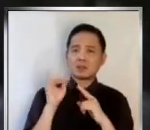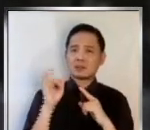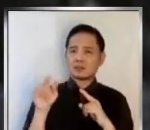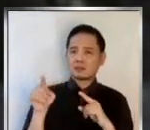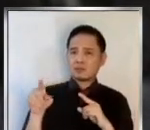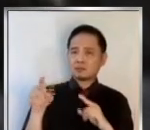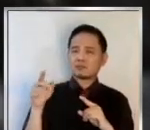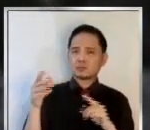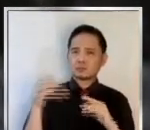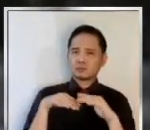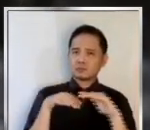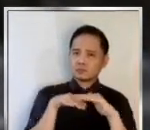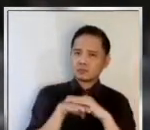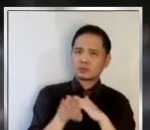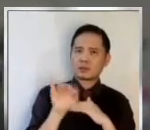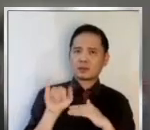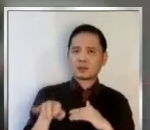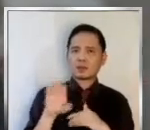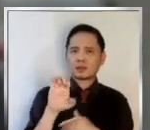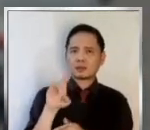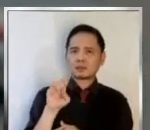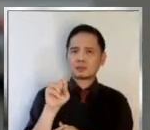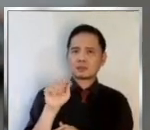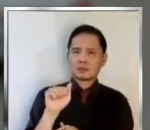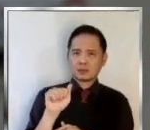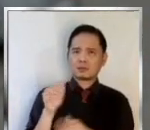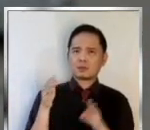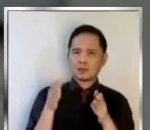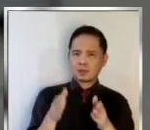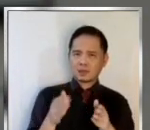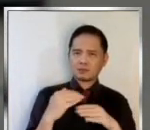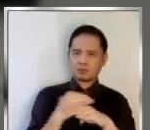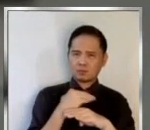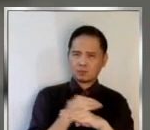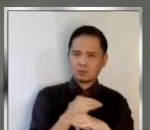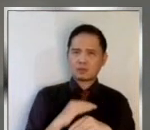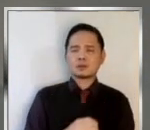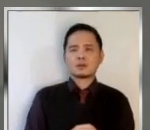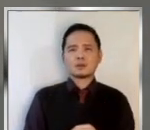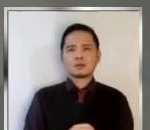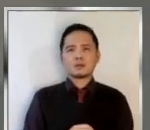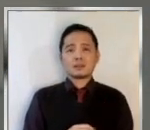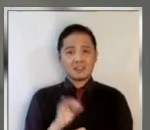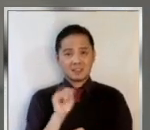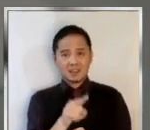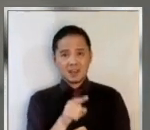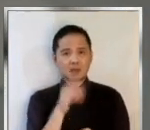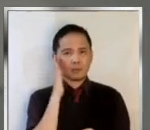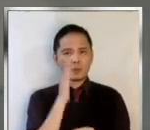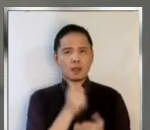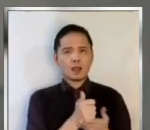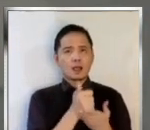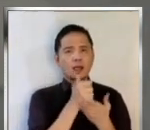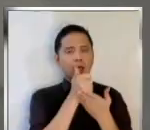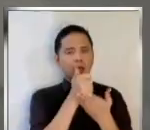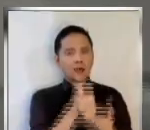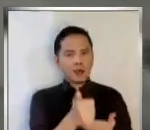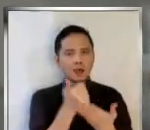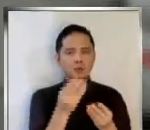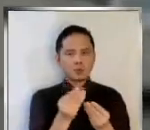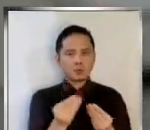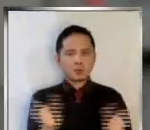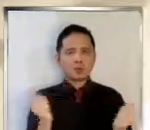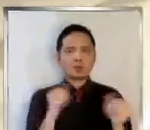busway. Alam po natin, sir, na yung mga U-turn slots will contribute, no, sa traffic build-up sa loob po ng EDSA